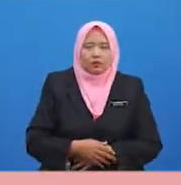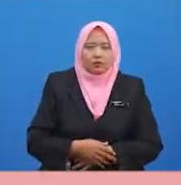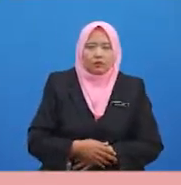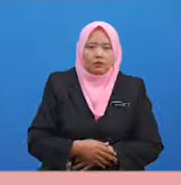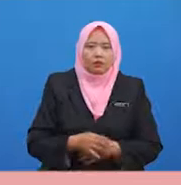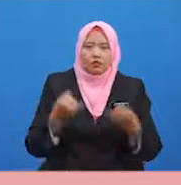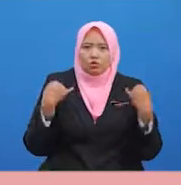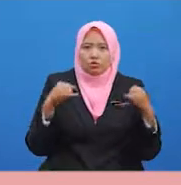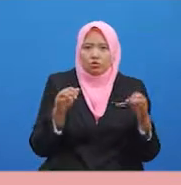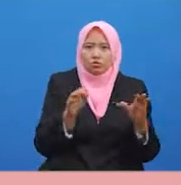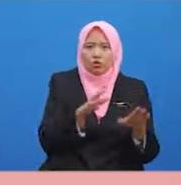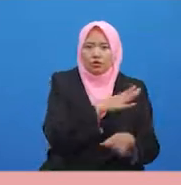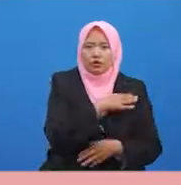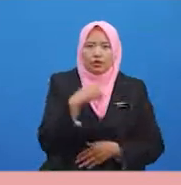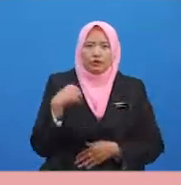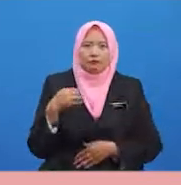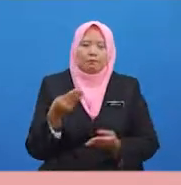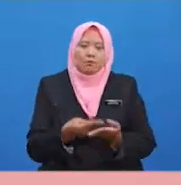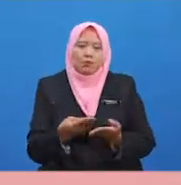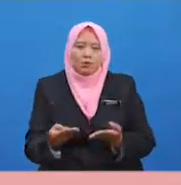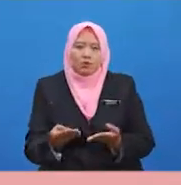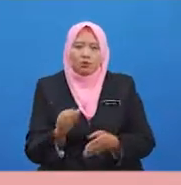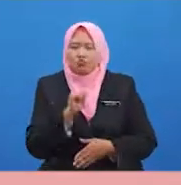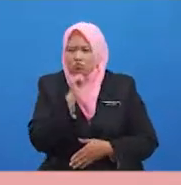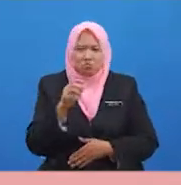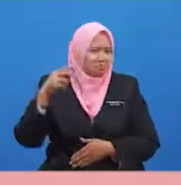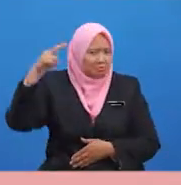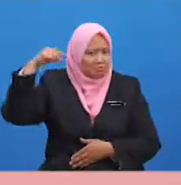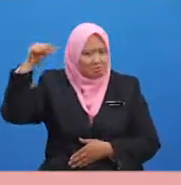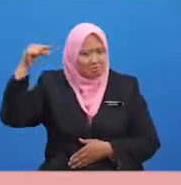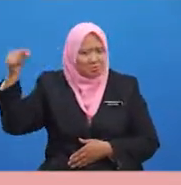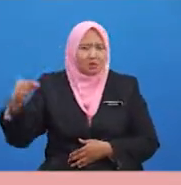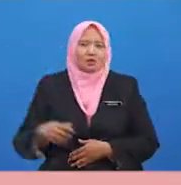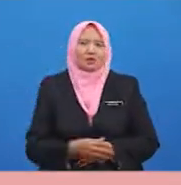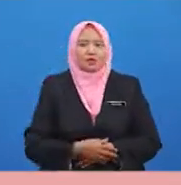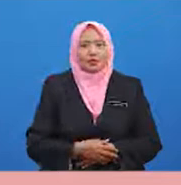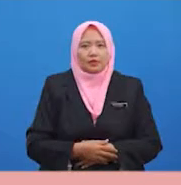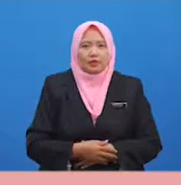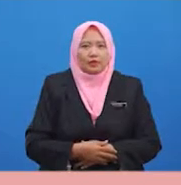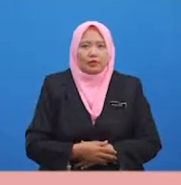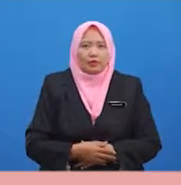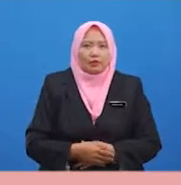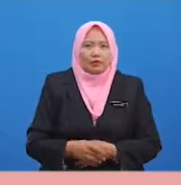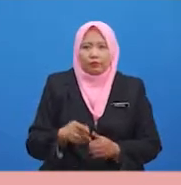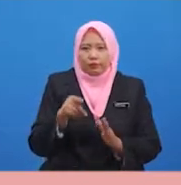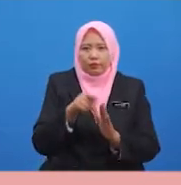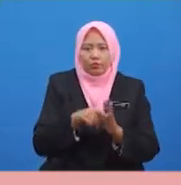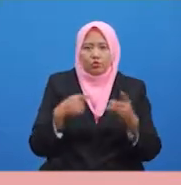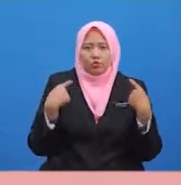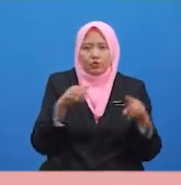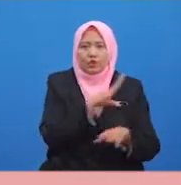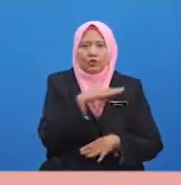dan pembeli bukan orang gila atau terencat akalnya. Ketiga, penjual dan pembeli